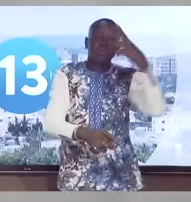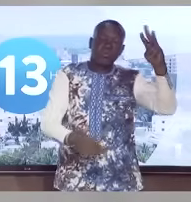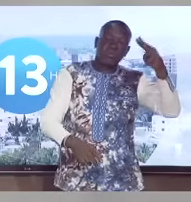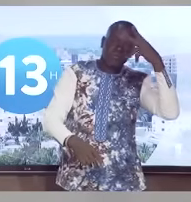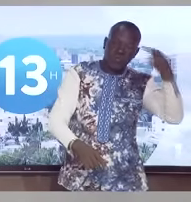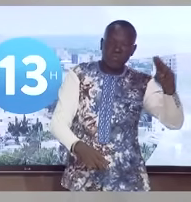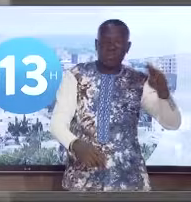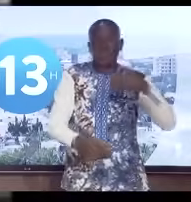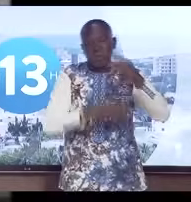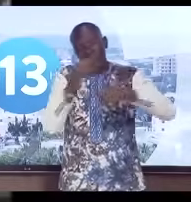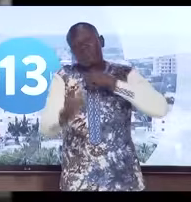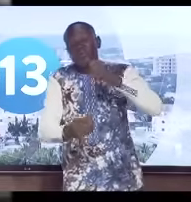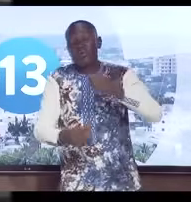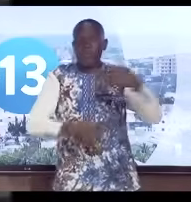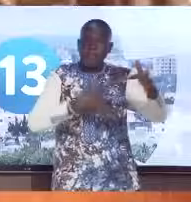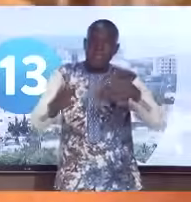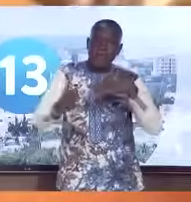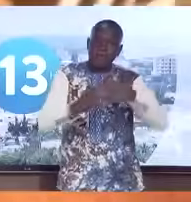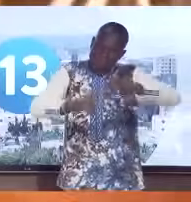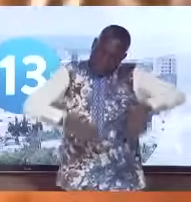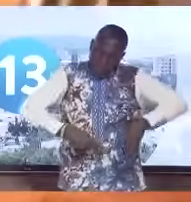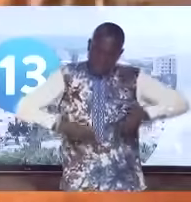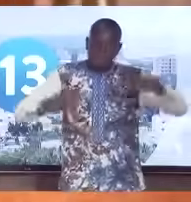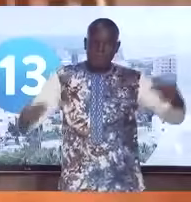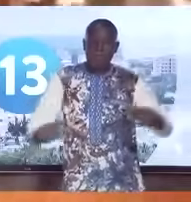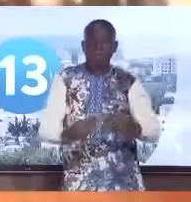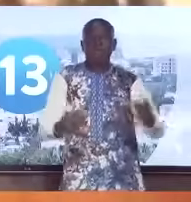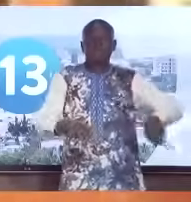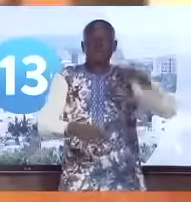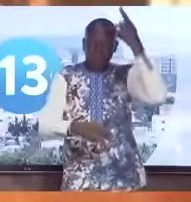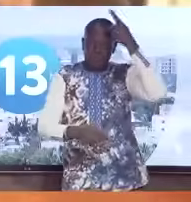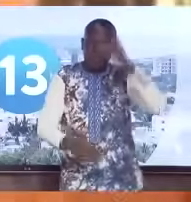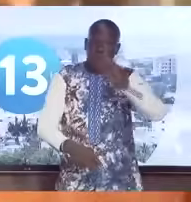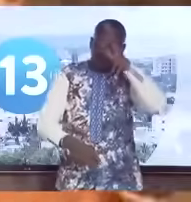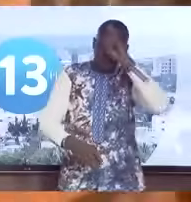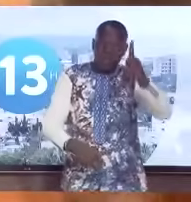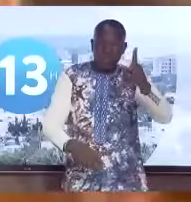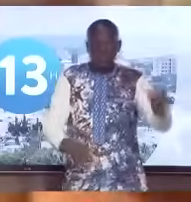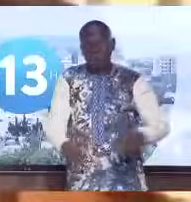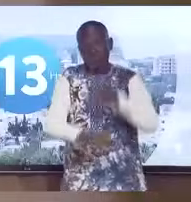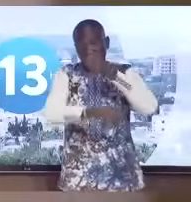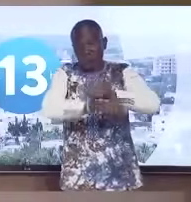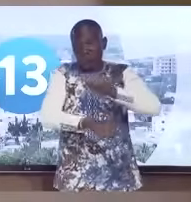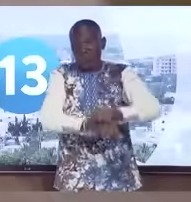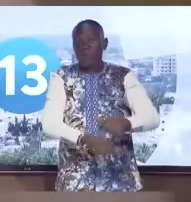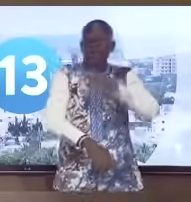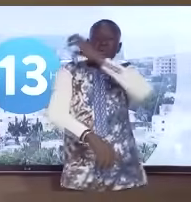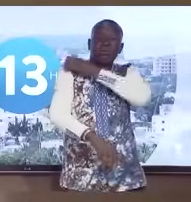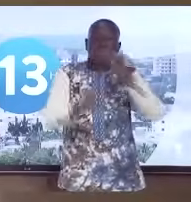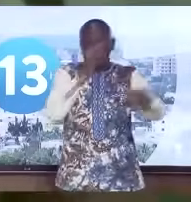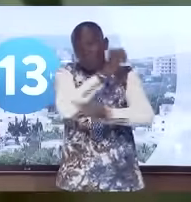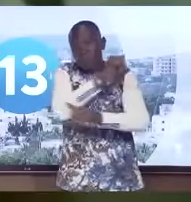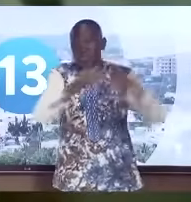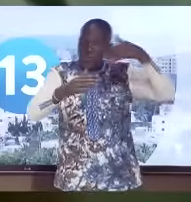anciennes limites. Ce combat de survie va mobiliser des politiques, des intellectuels et des chefs coutumiers du pays. Dans la foulée,